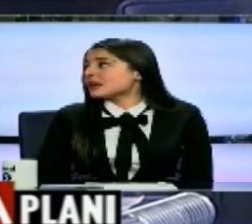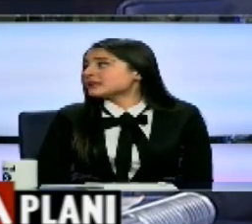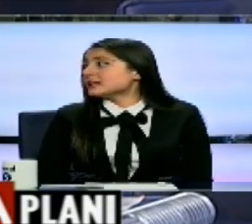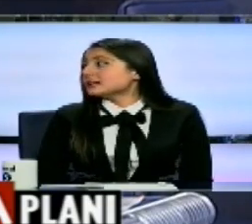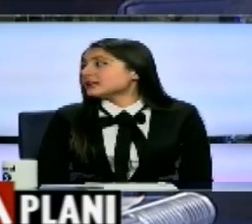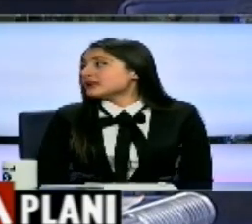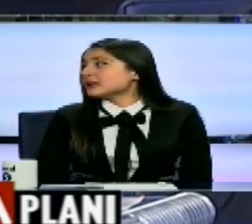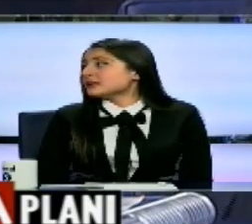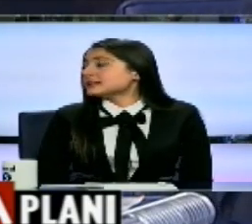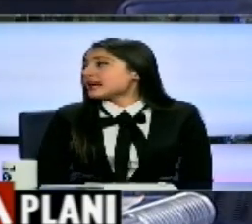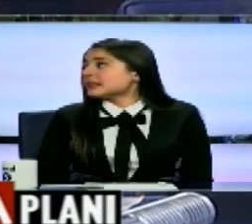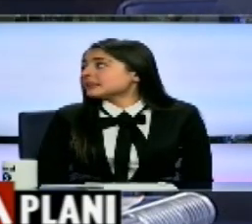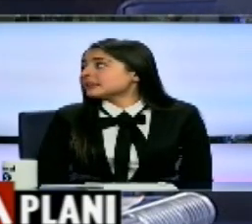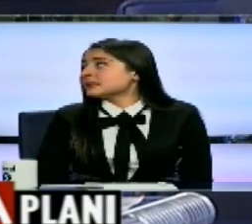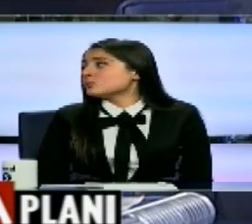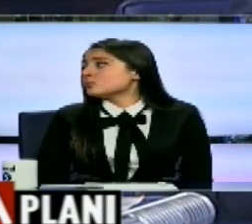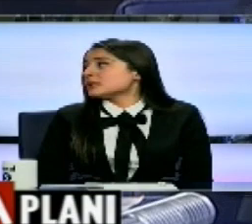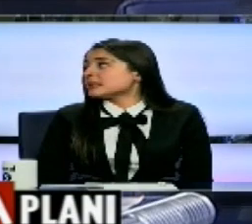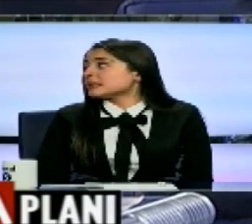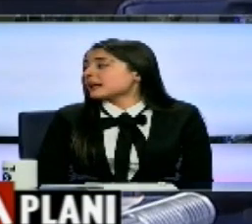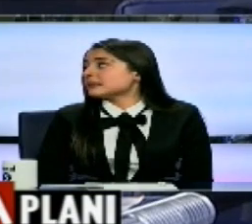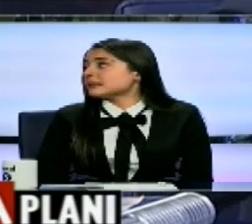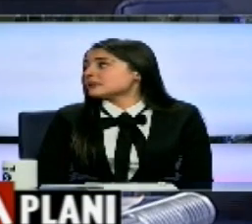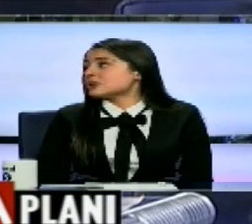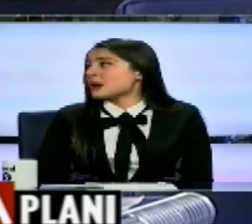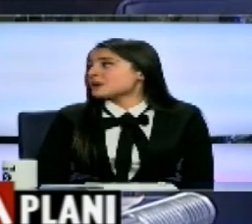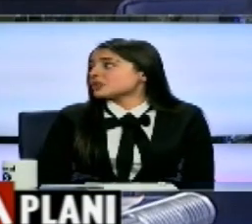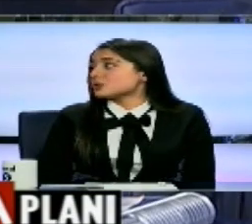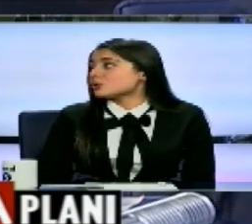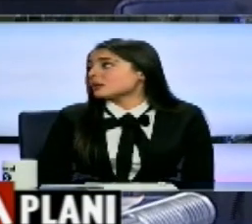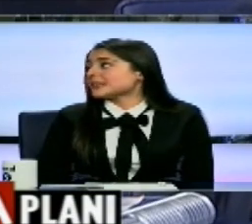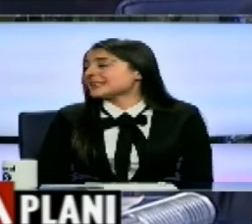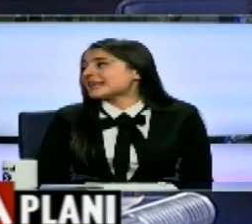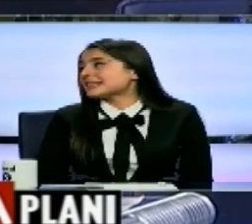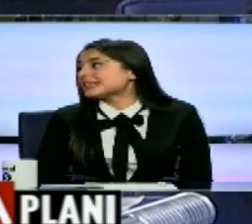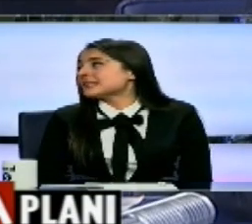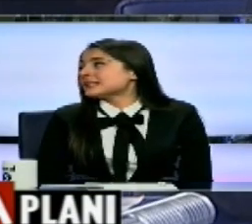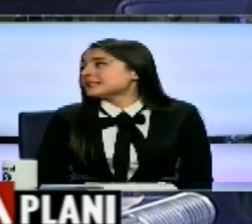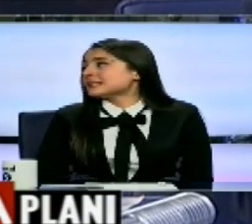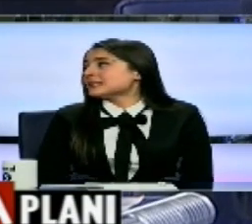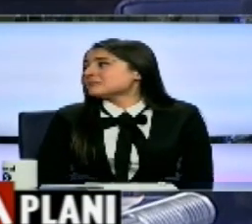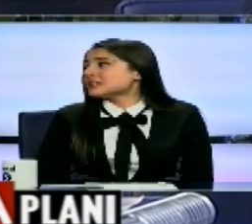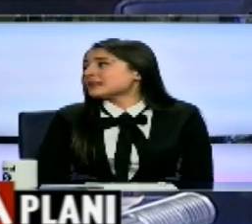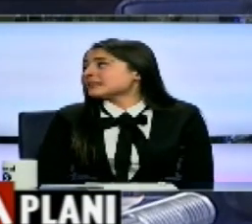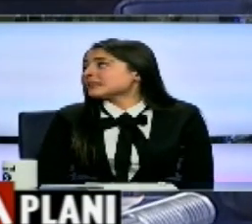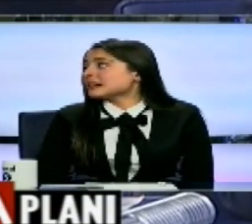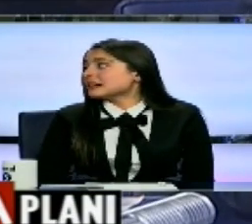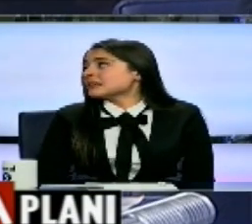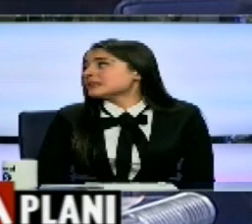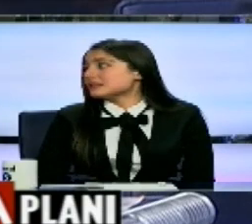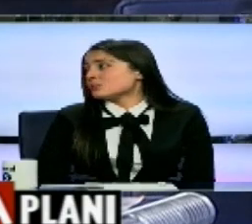arkadaşlar kendi bütçelerinden çıkarmaya çalışıyorlar. Kendi